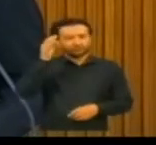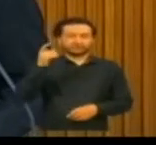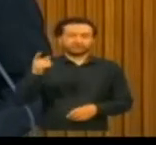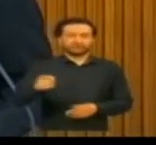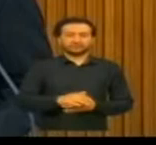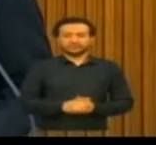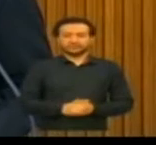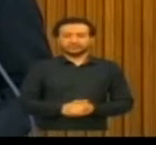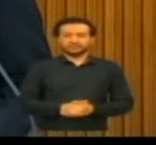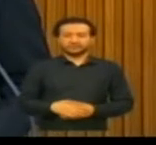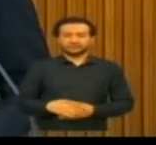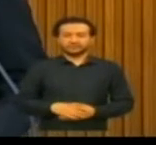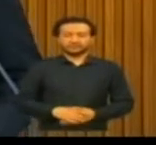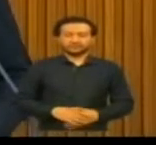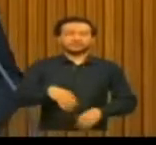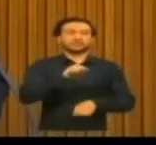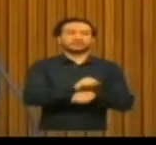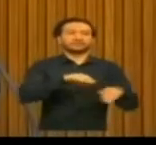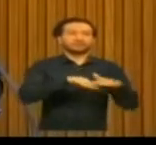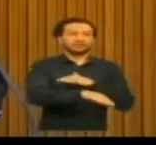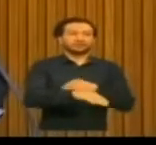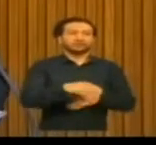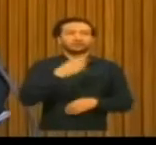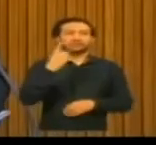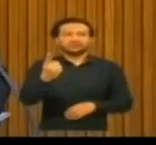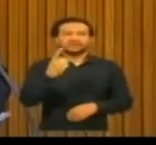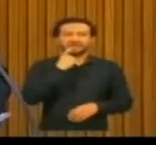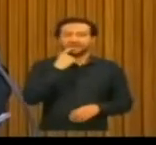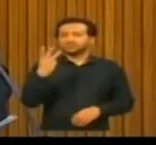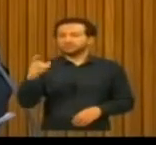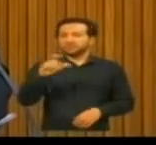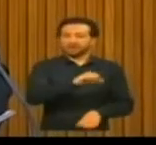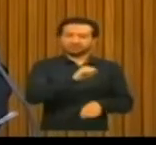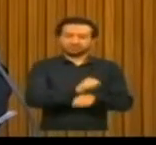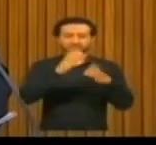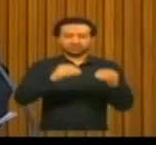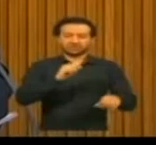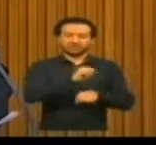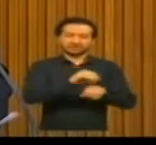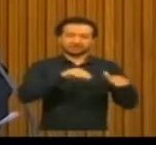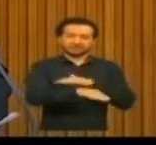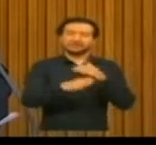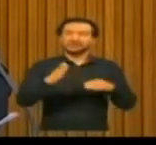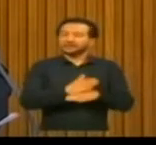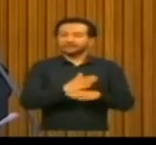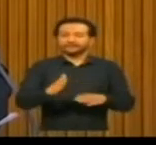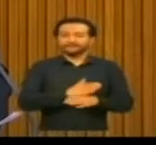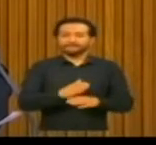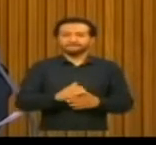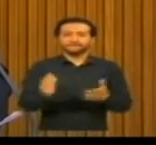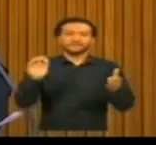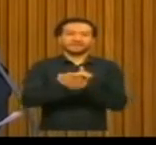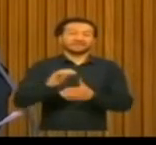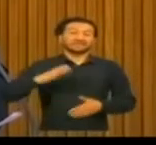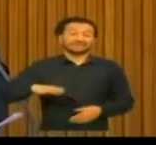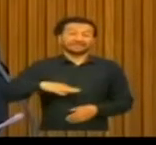Üstel hapse giriyor. Bir yıl, üç ay hapis cezası aldı, hapse girdi. Neden? Barış istedi